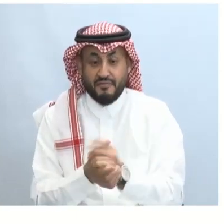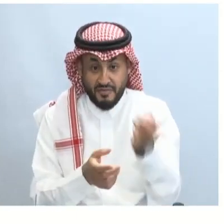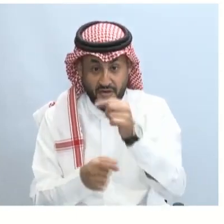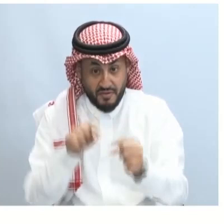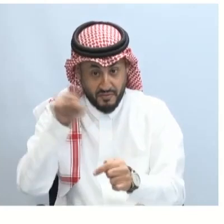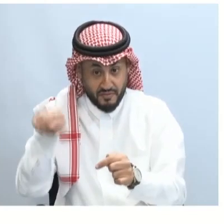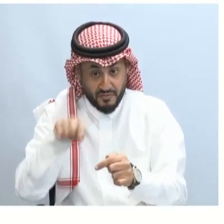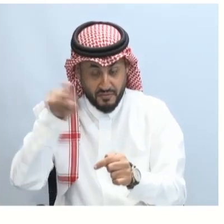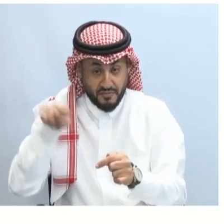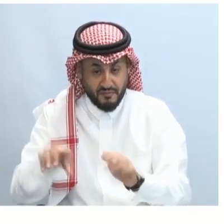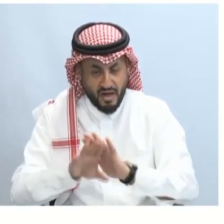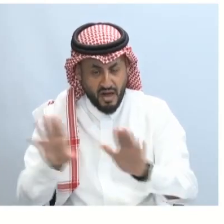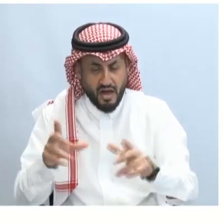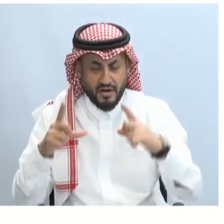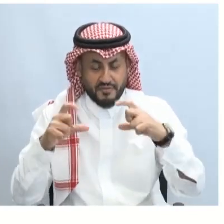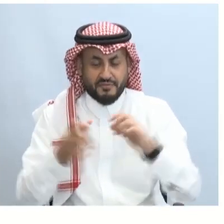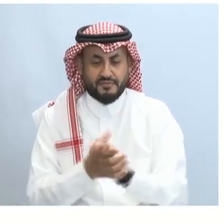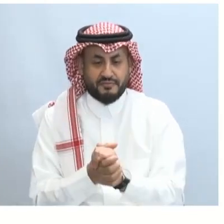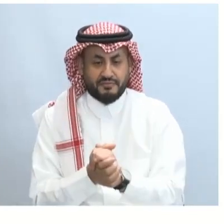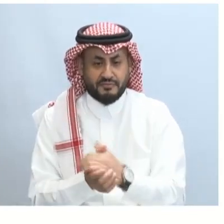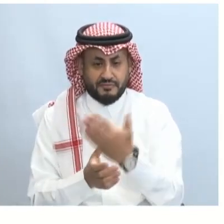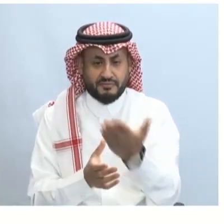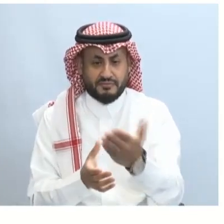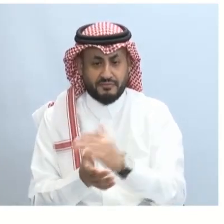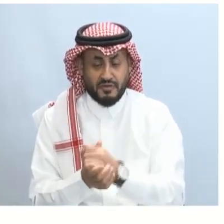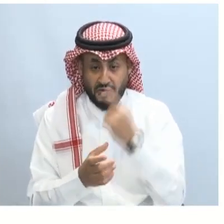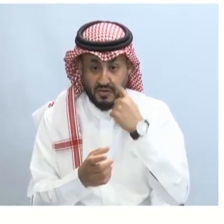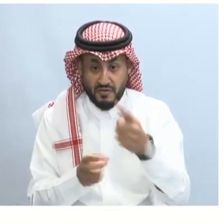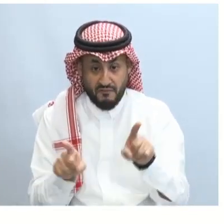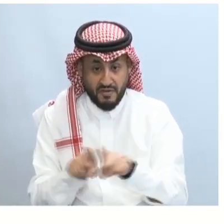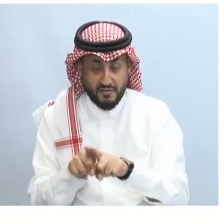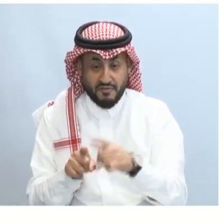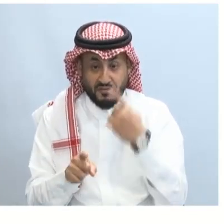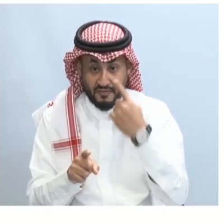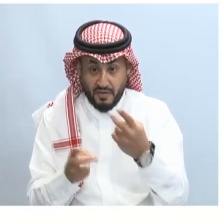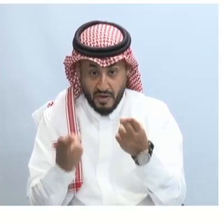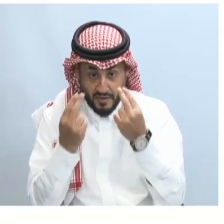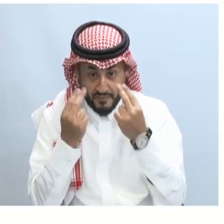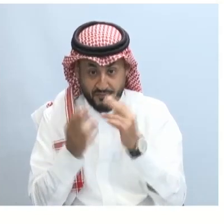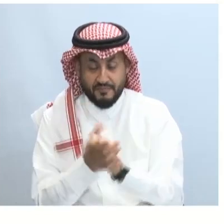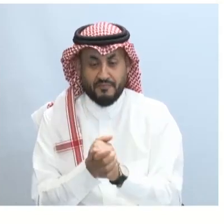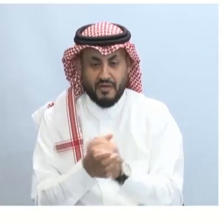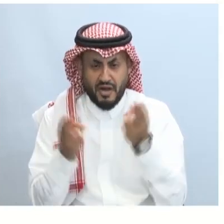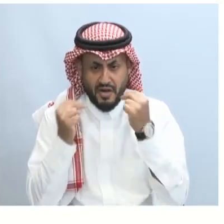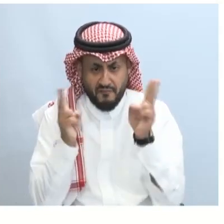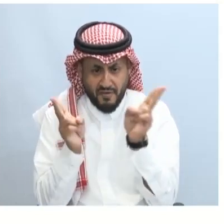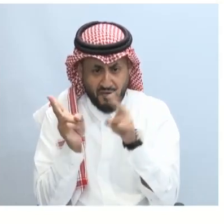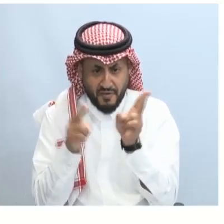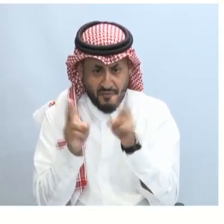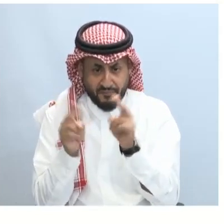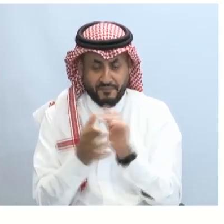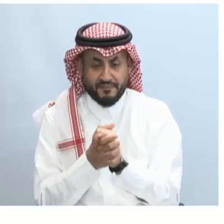اسالكم فيه بعد نهايته الان سنعرض مقطع مرئي تابعوه جيدا انتبهوا للحوار الذي